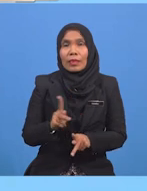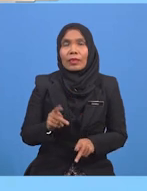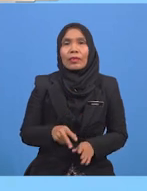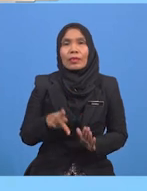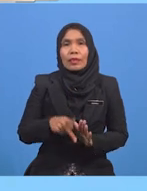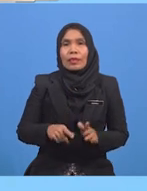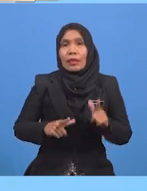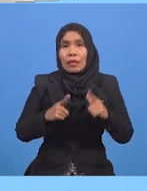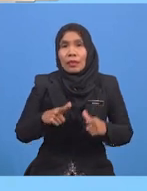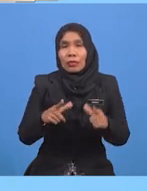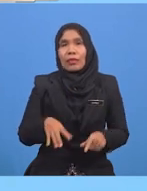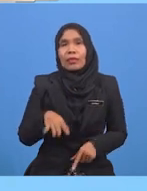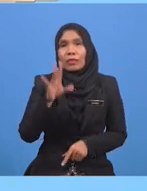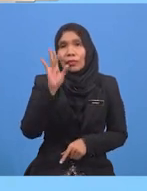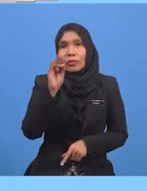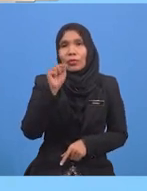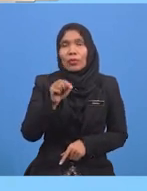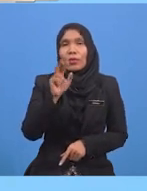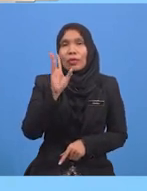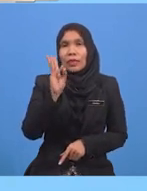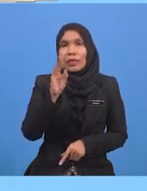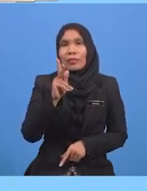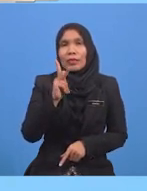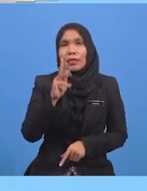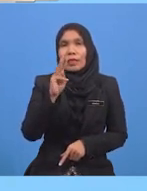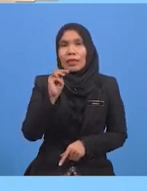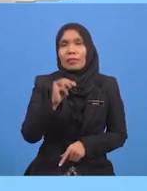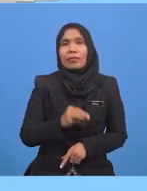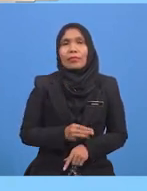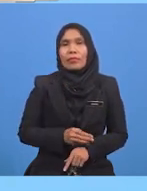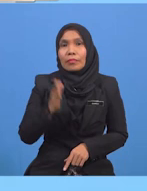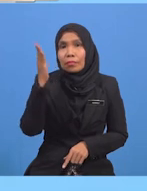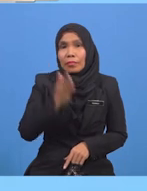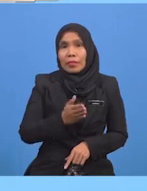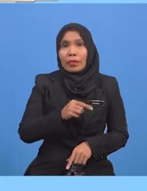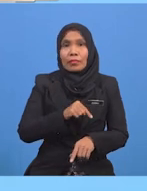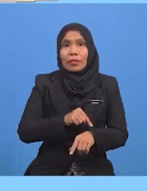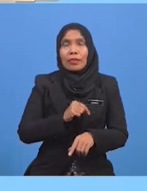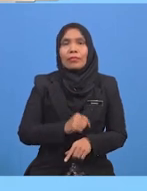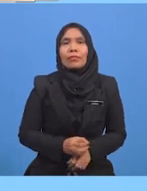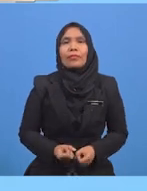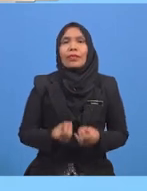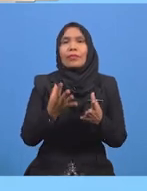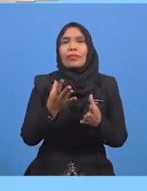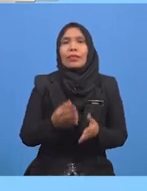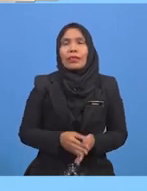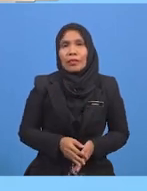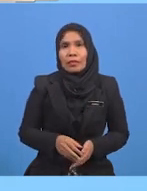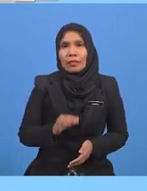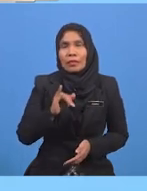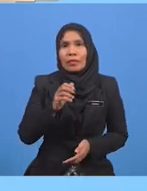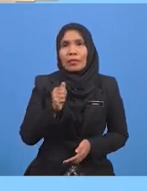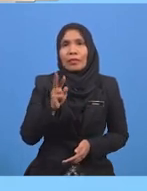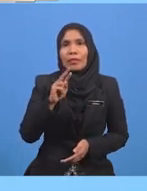berapakah jarak murid tersebut dari tempat permulaan larian?